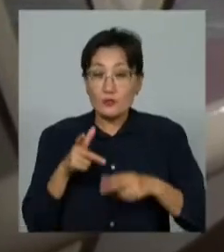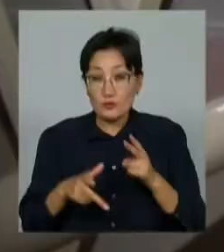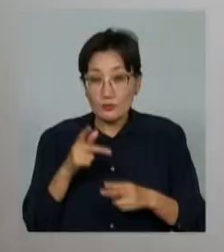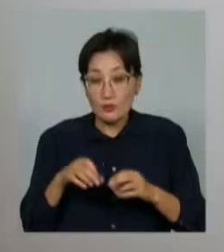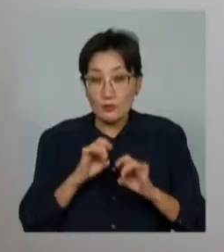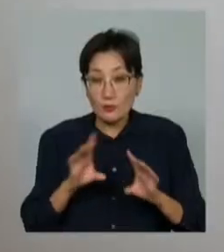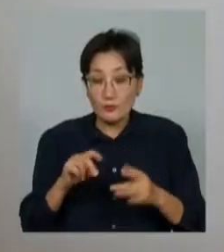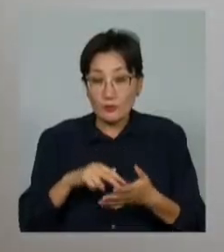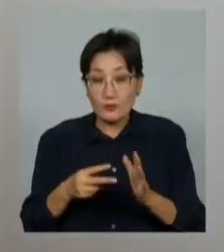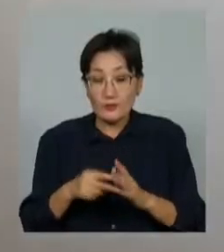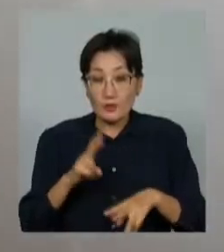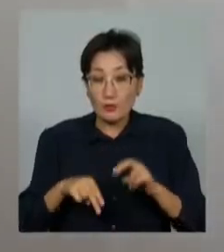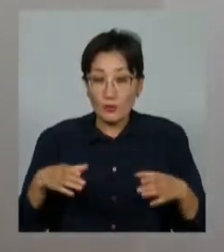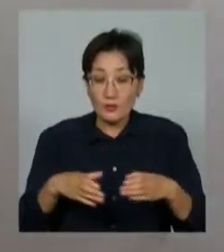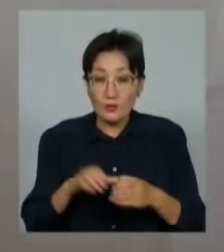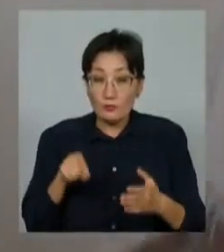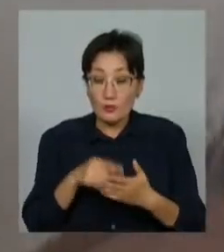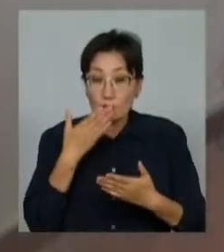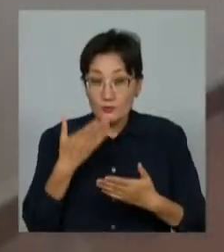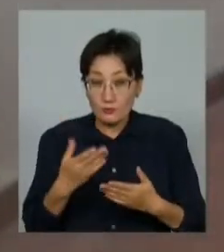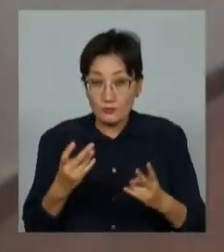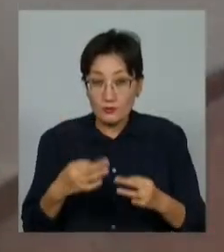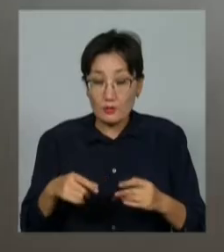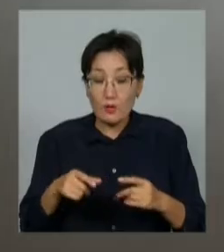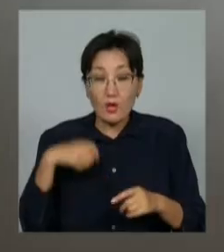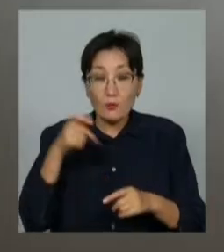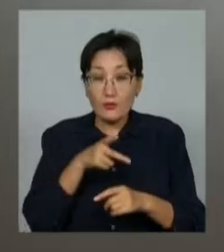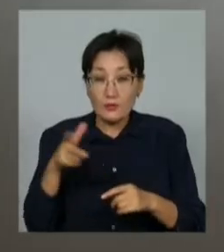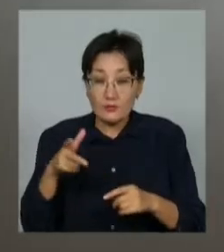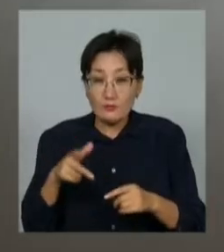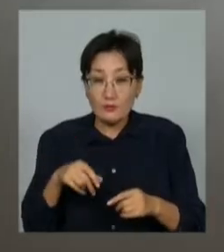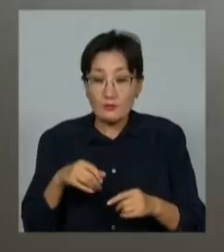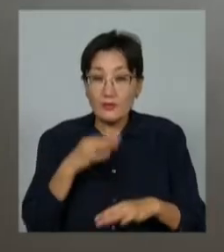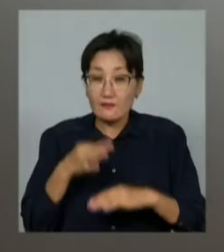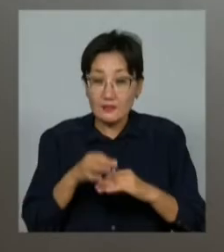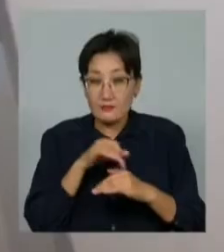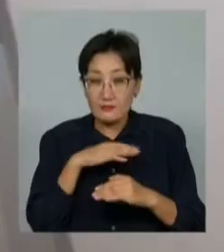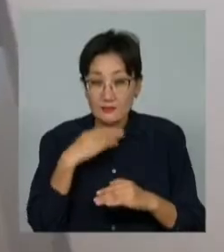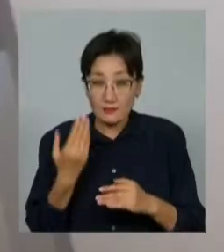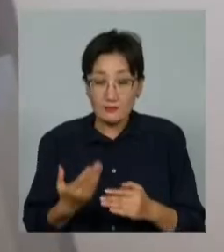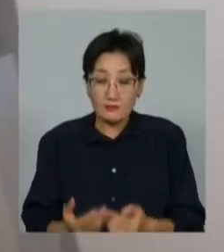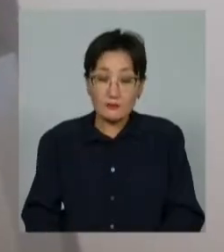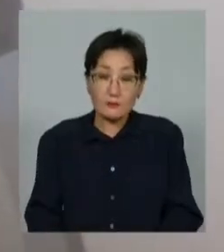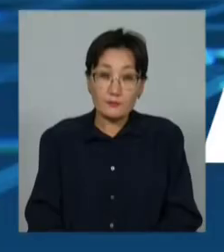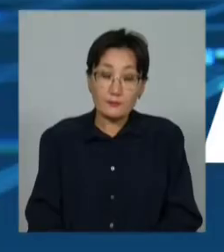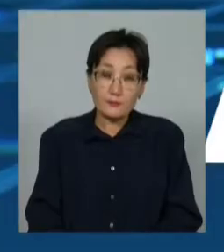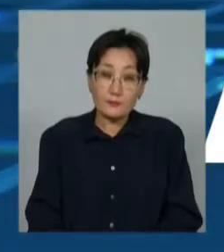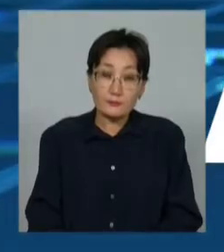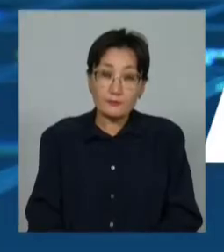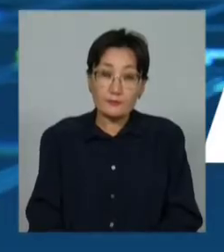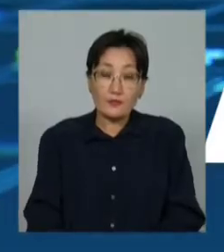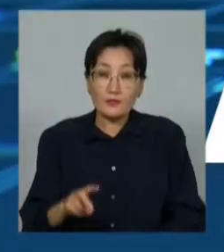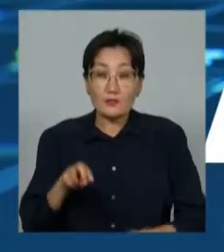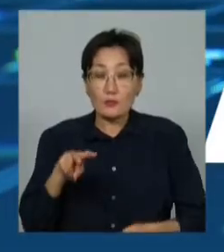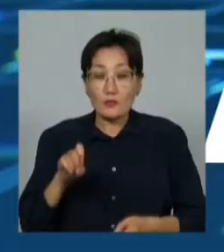жеткізу мақсатында құрылыс компаниясына сауал жолдадық. Алайда камераға сөйлеуге сескенді ме, сұхбат беруден бас тартты.